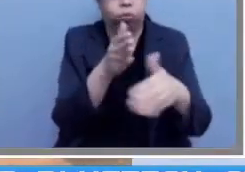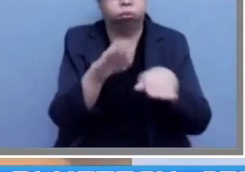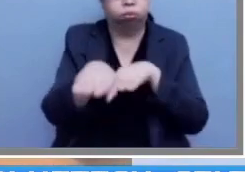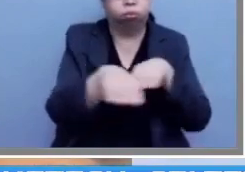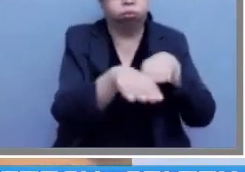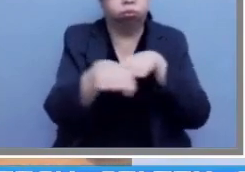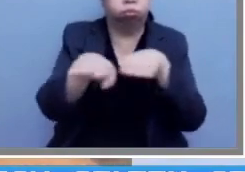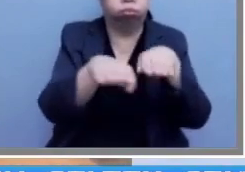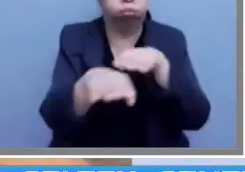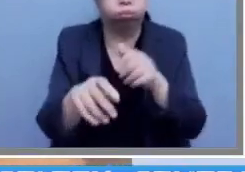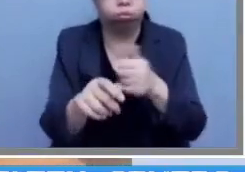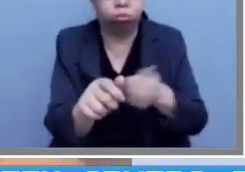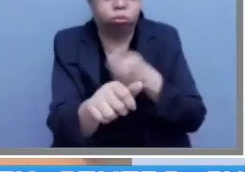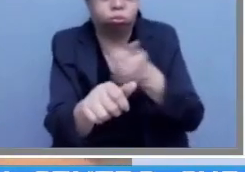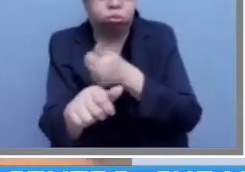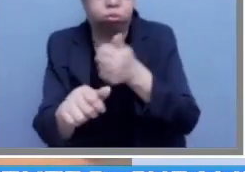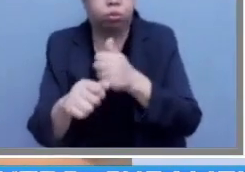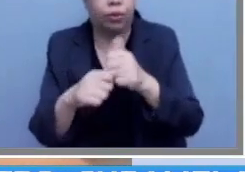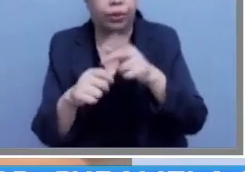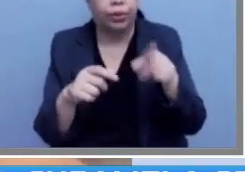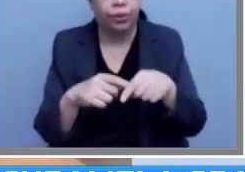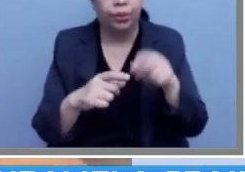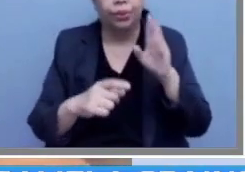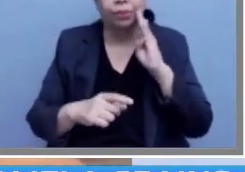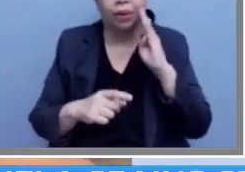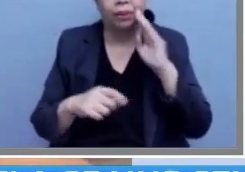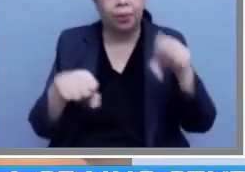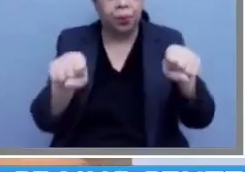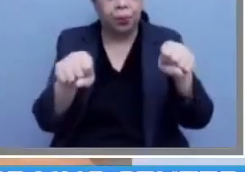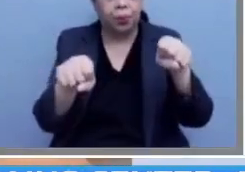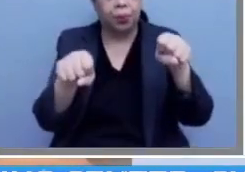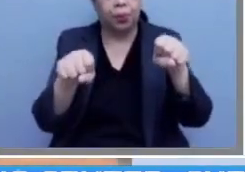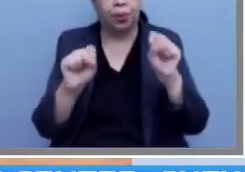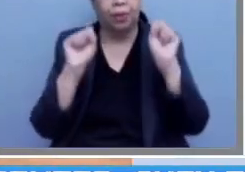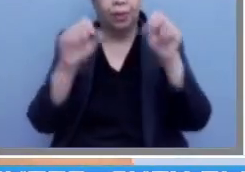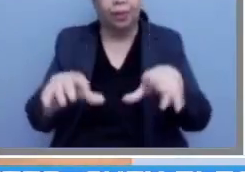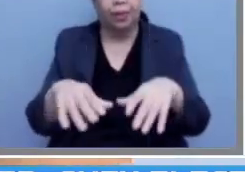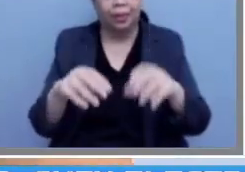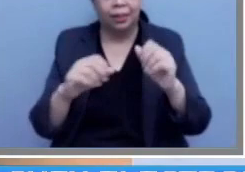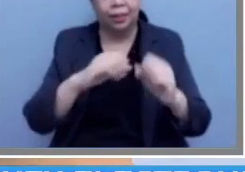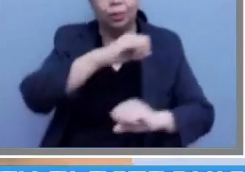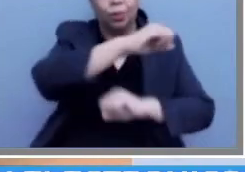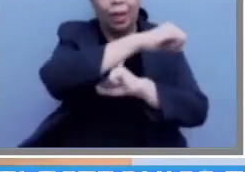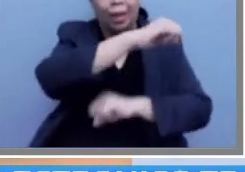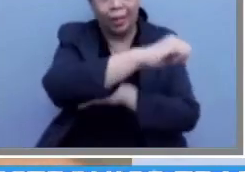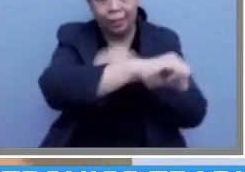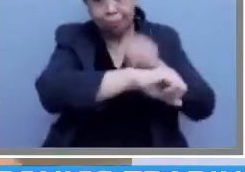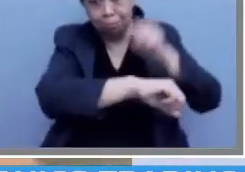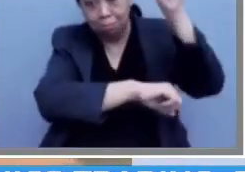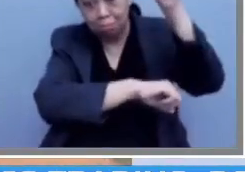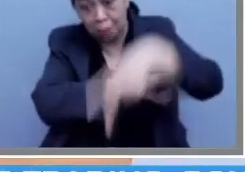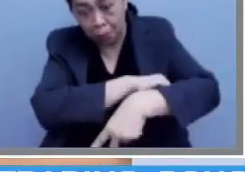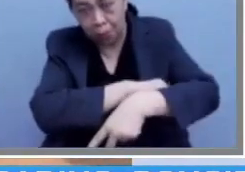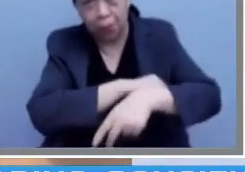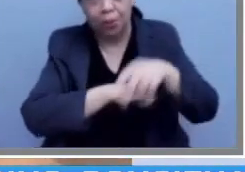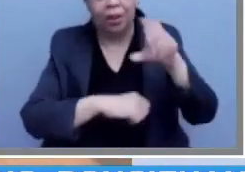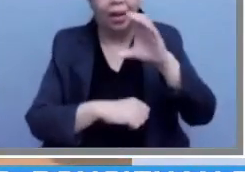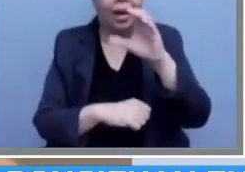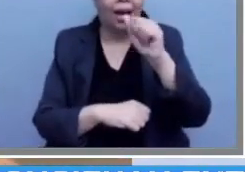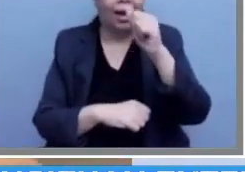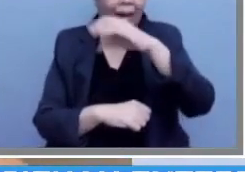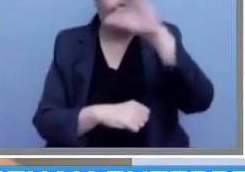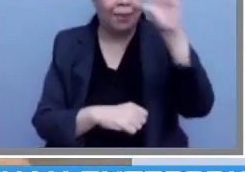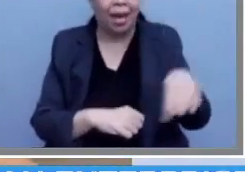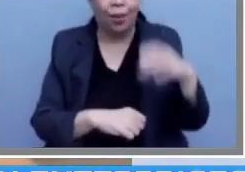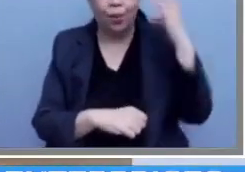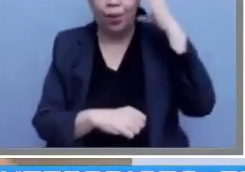stunt ni ah Barbie dun sa motor nilaglag namin siya sa tulay sa kabo sa Cabiao boundary